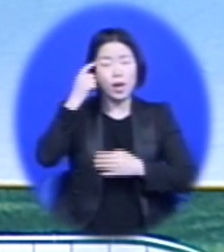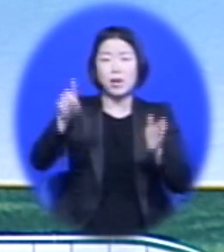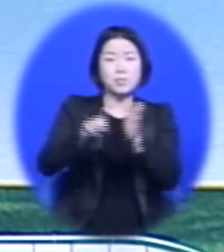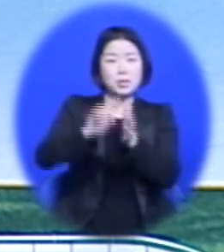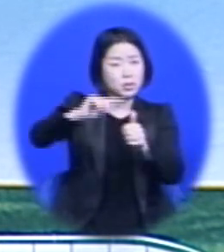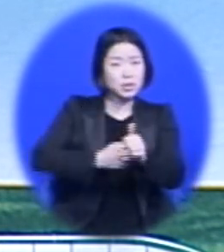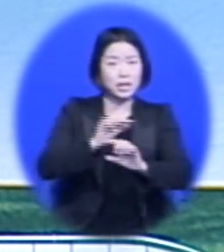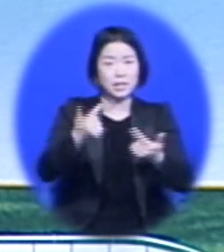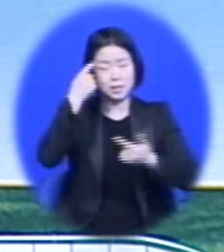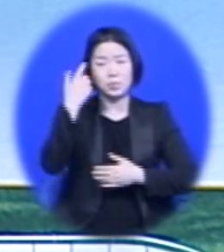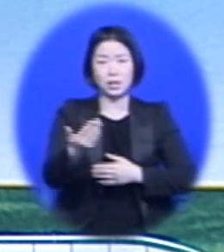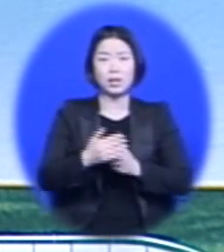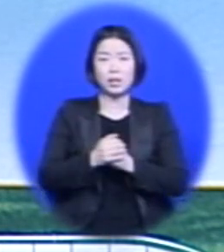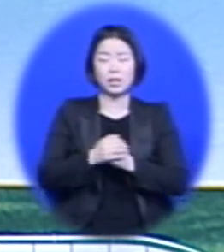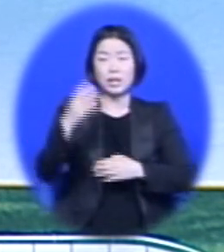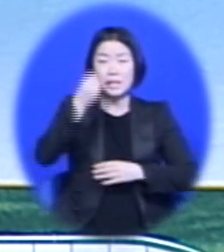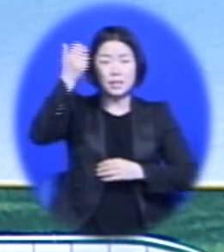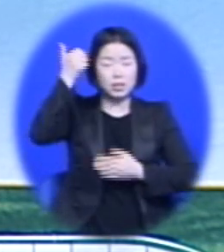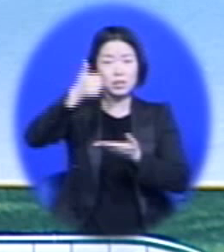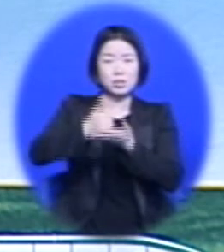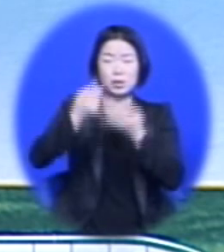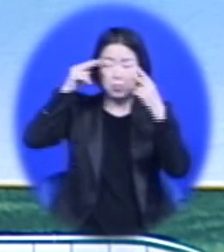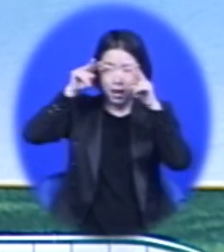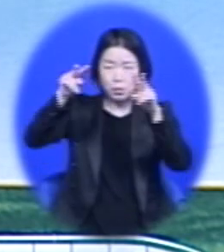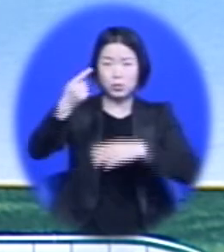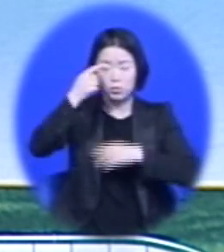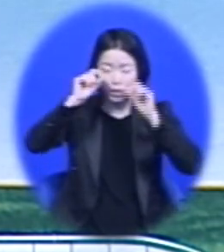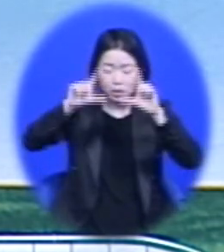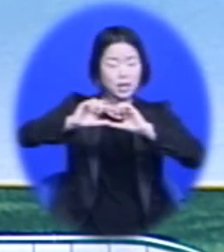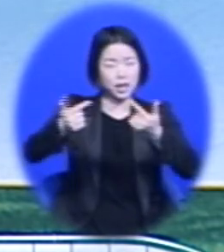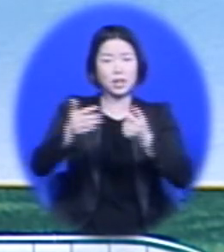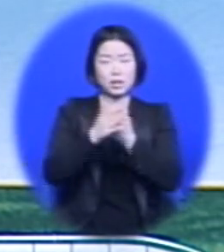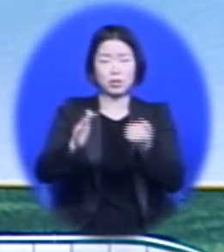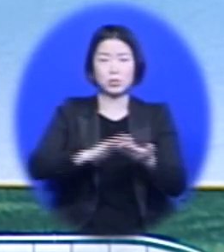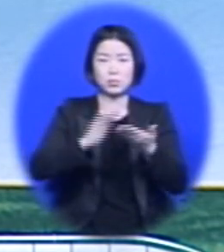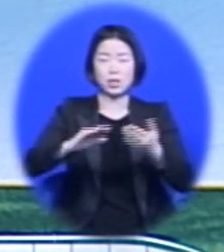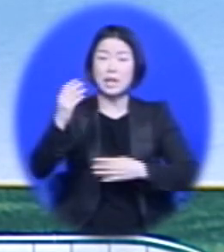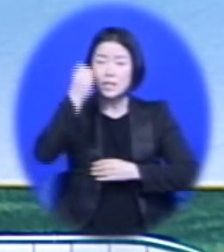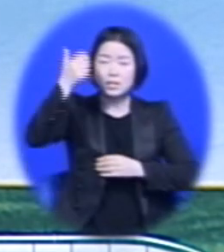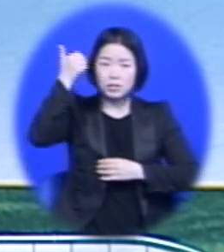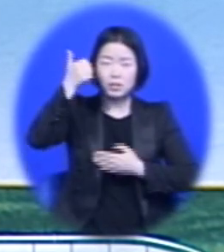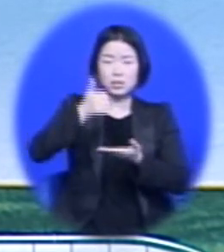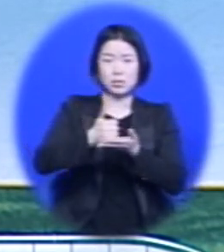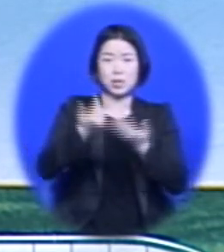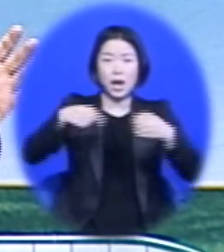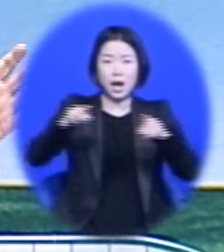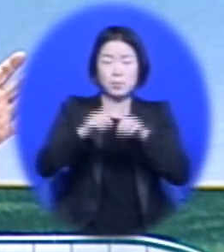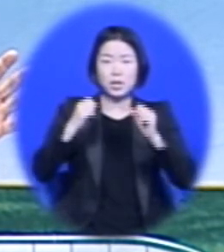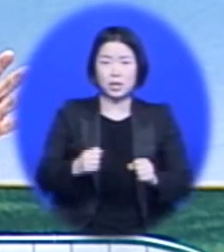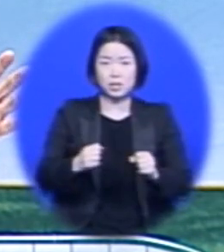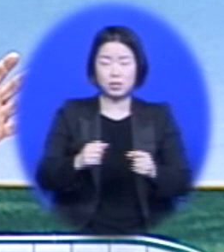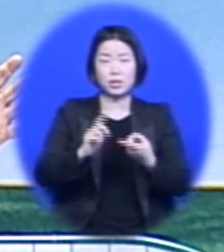않지요? 성령님을 바라보는 눈이 뜨이지 않아서 그런 겁니다. 성령님이 함께 계시는 것에 대해서 눈이